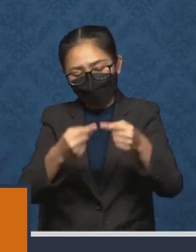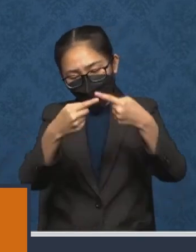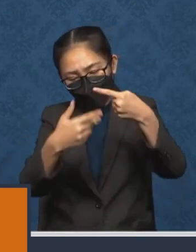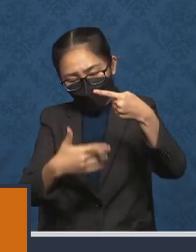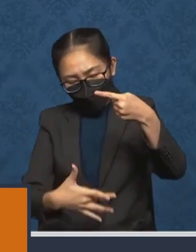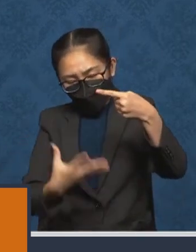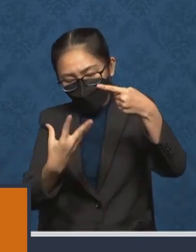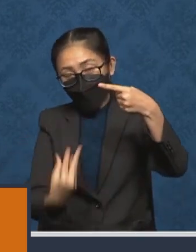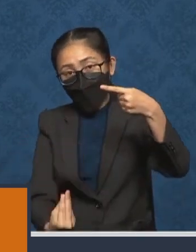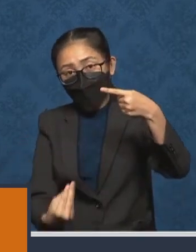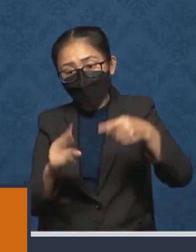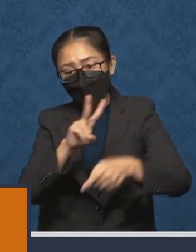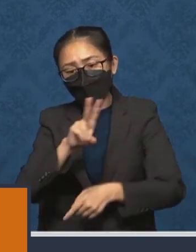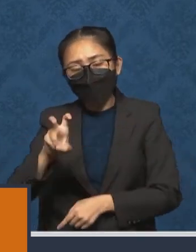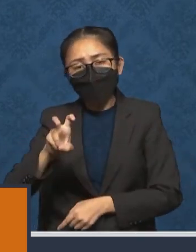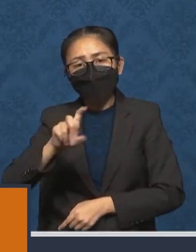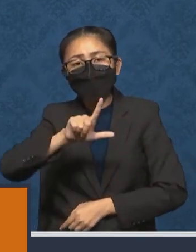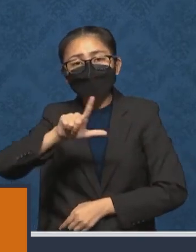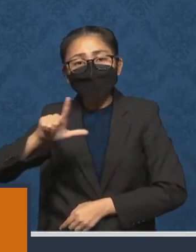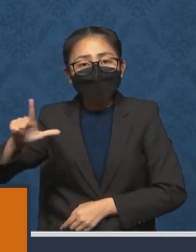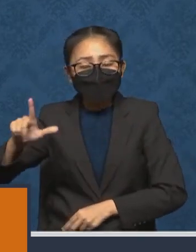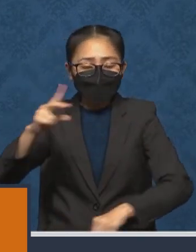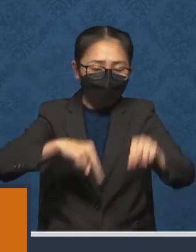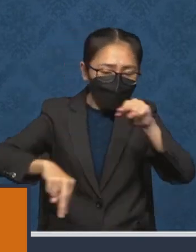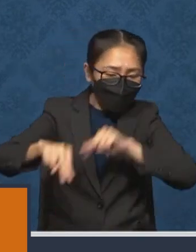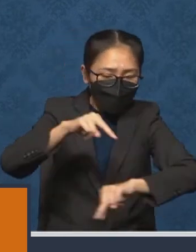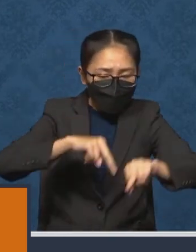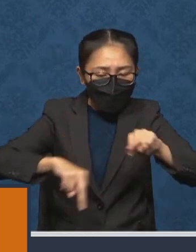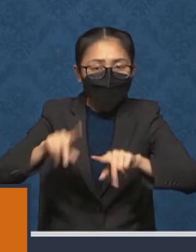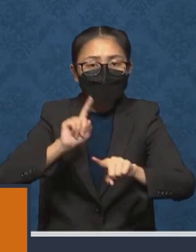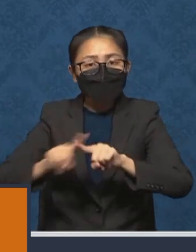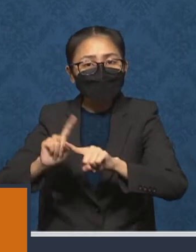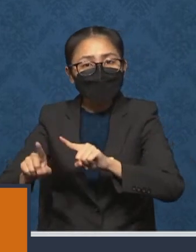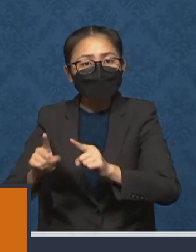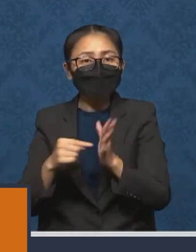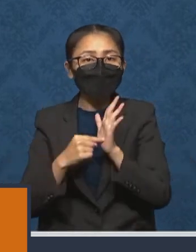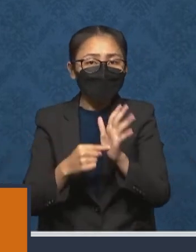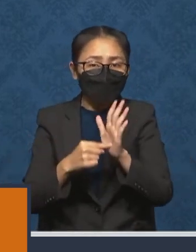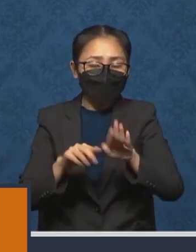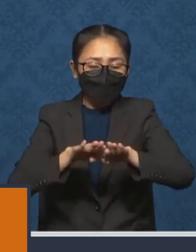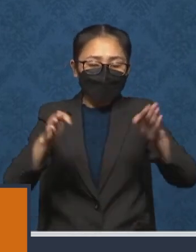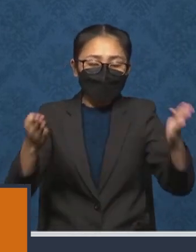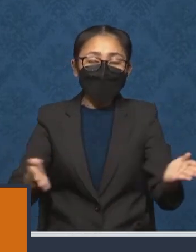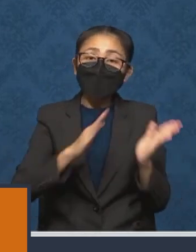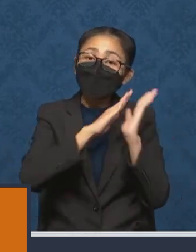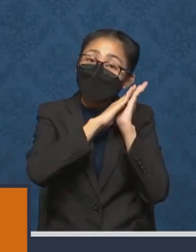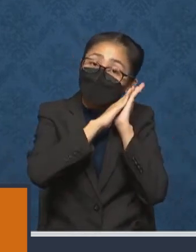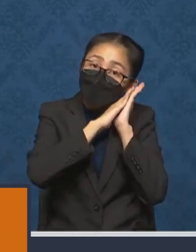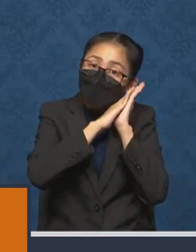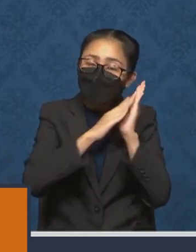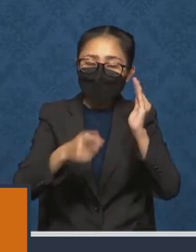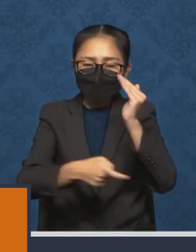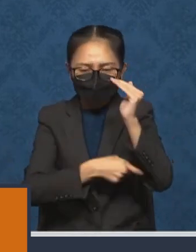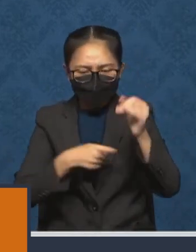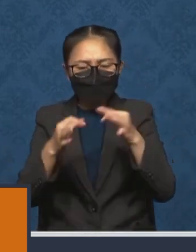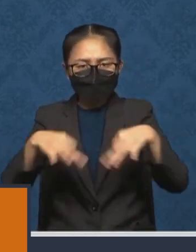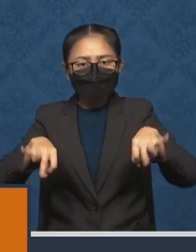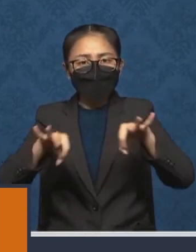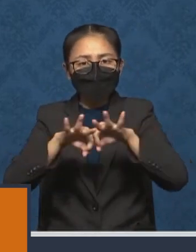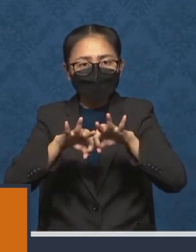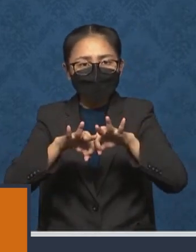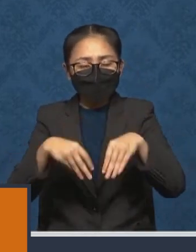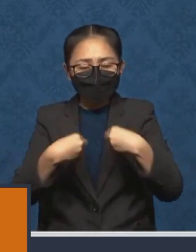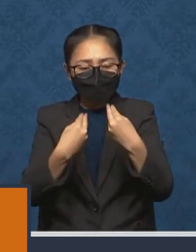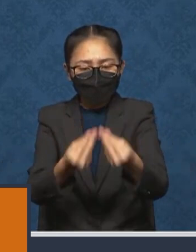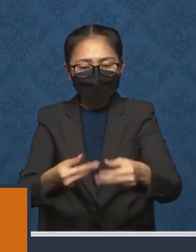นที่เหลือ200กว่าล้านบาทนี้ในการดูแลผู้ต้องขังเช่นรายการที่นอนยางพาราซึ่งจะเป็นอย่างมากครับในการใช้ชี